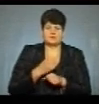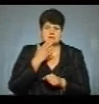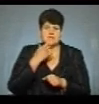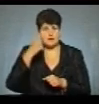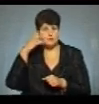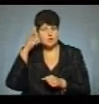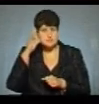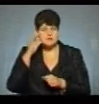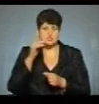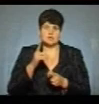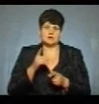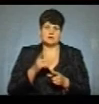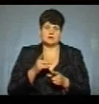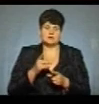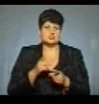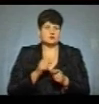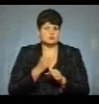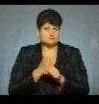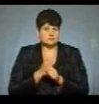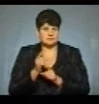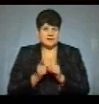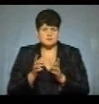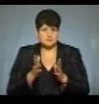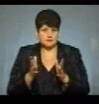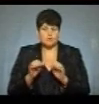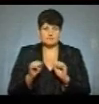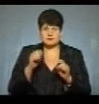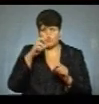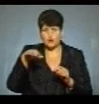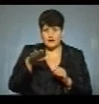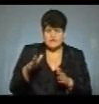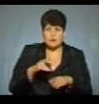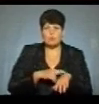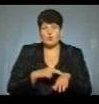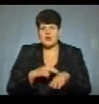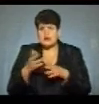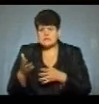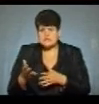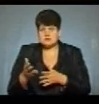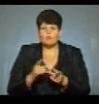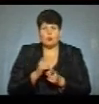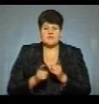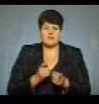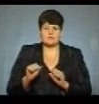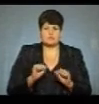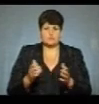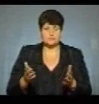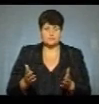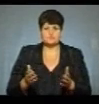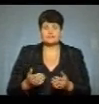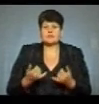власне, підходи до роботи не змінилися, тому що керівництво і країни, і патрульної, і поліції помінялося?